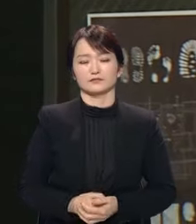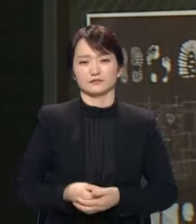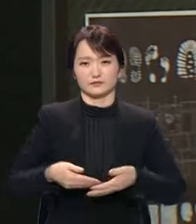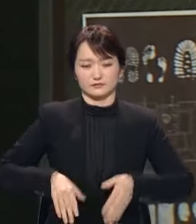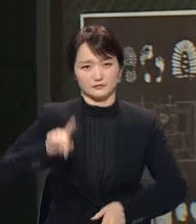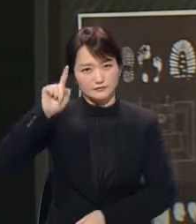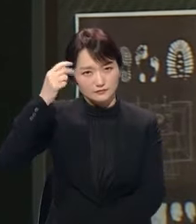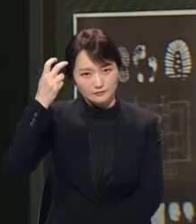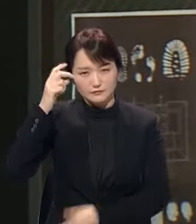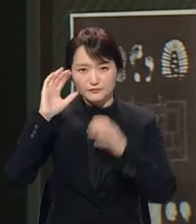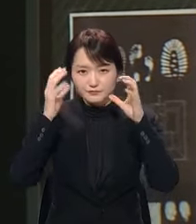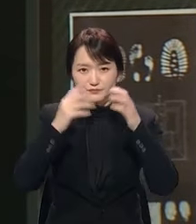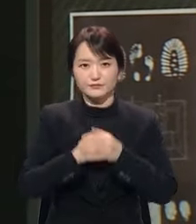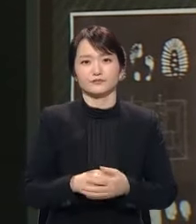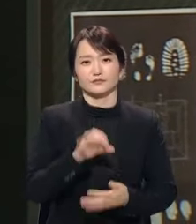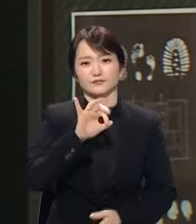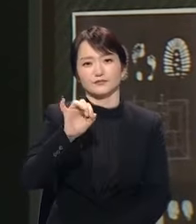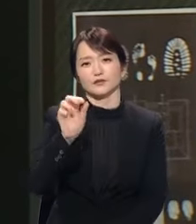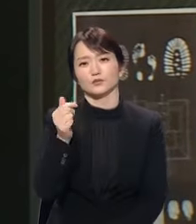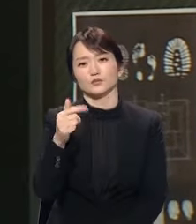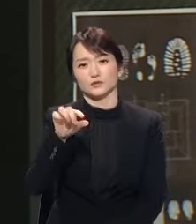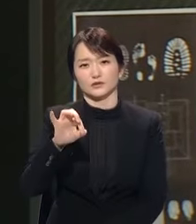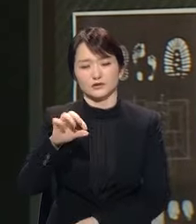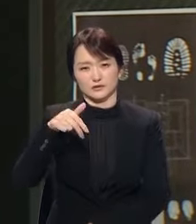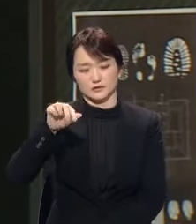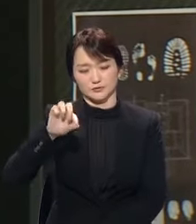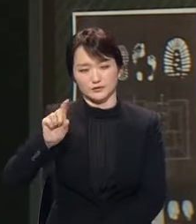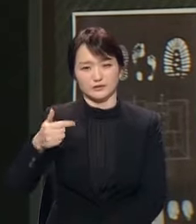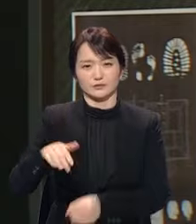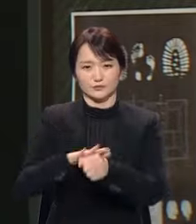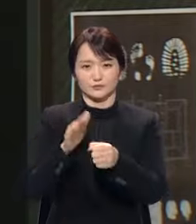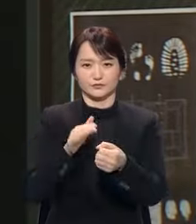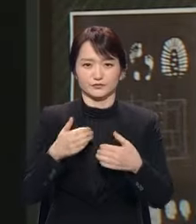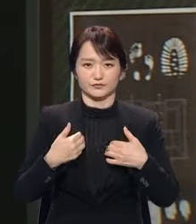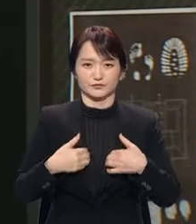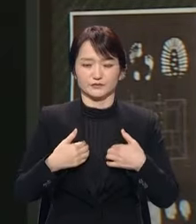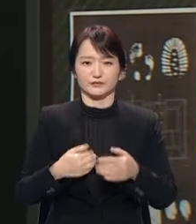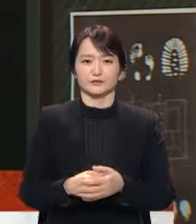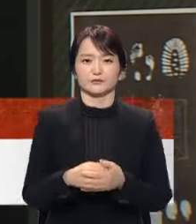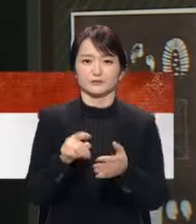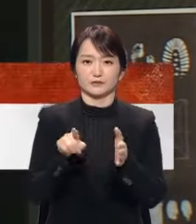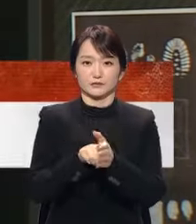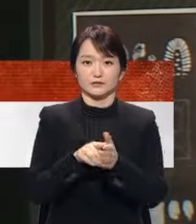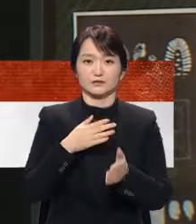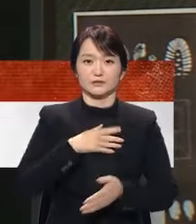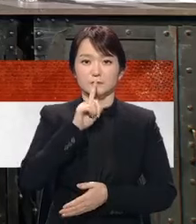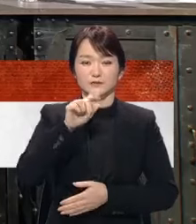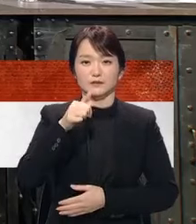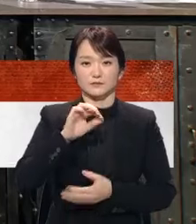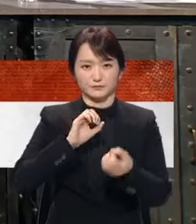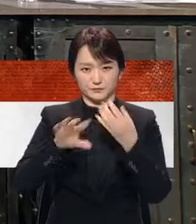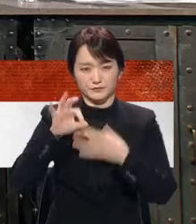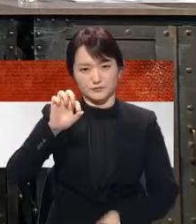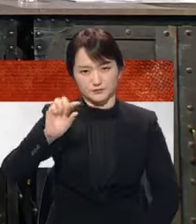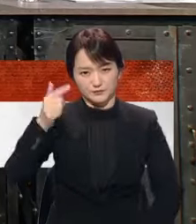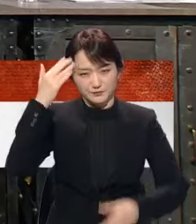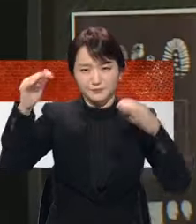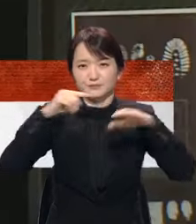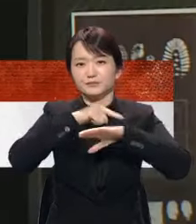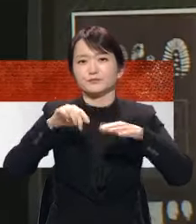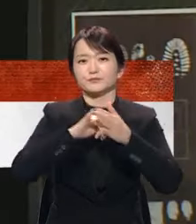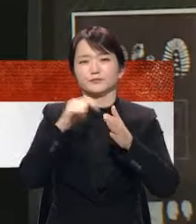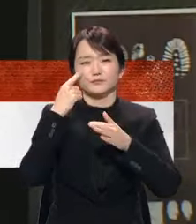황지은님, 오승화님, 임효정님, 정미선님 모두 모두 사랑합니다. 자, 재미는 물론 의리로 함께하는 아세사바 뉴스에이 육방. 대한민국과